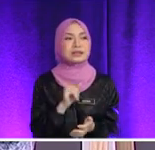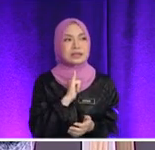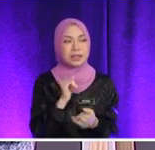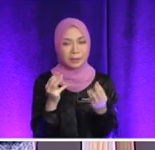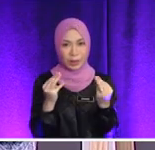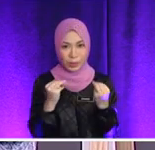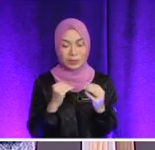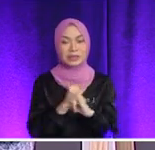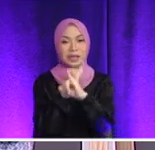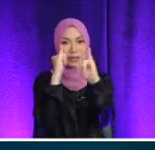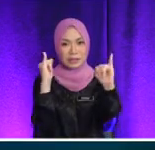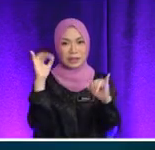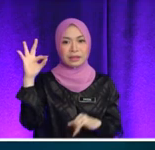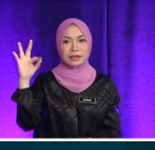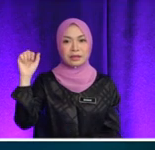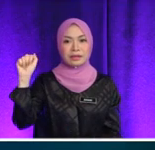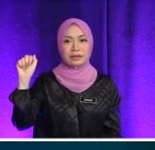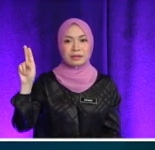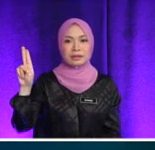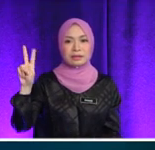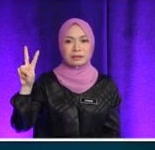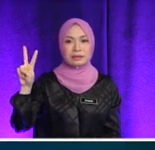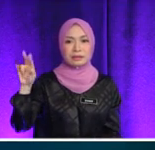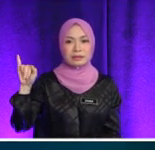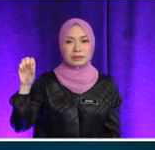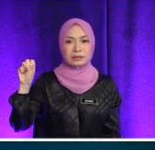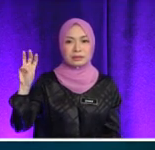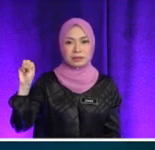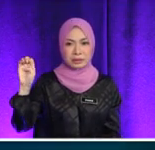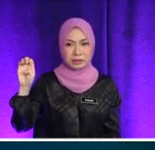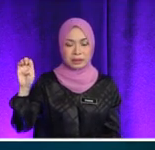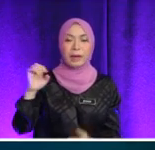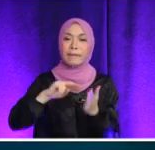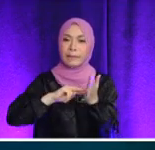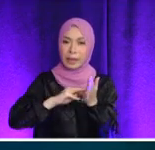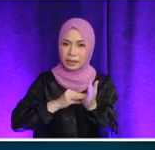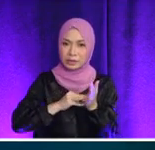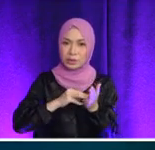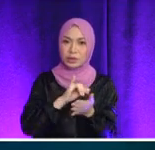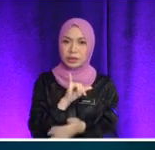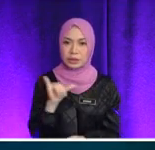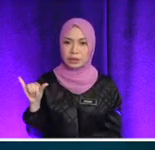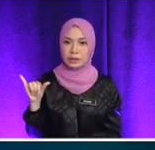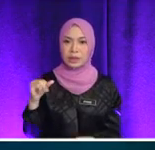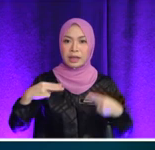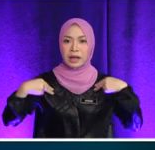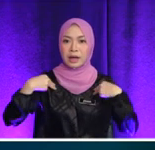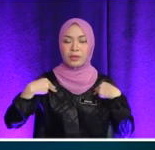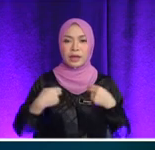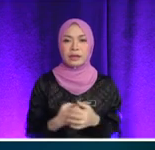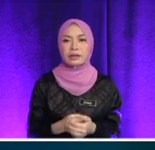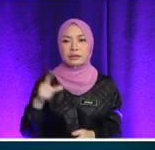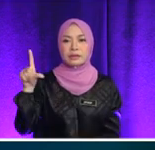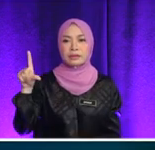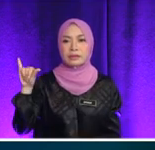bermaksud binatang buas hal ini demikian karena anggapan bahwa lukisan harus